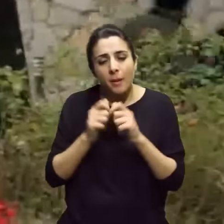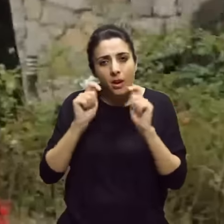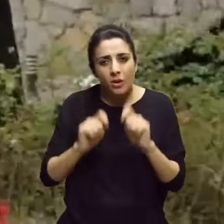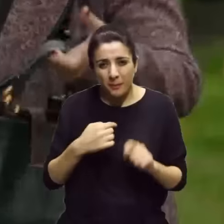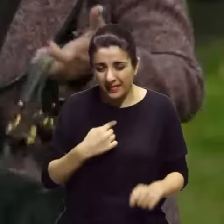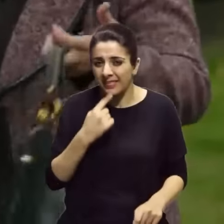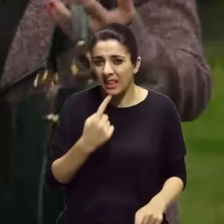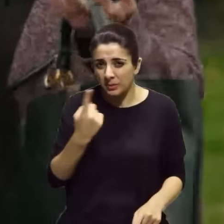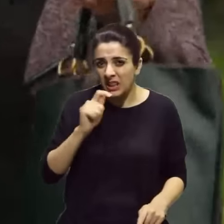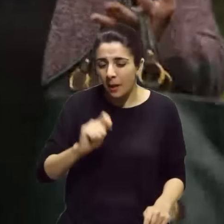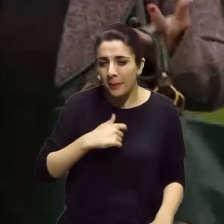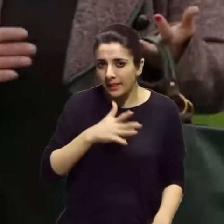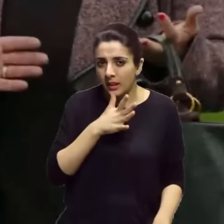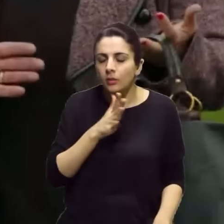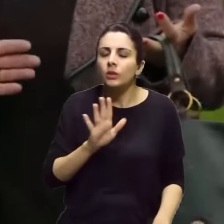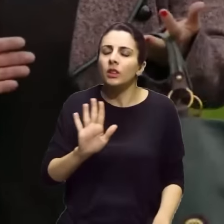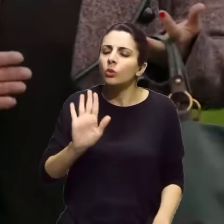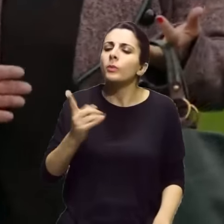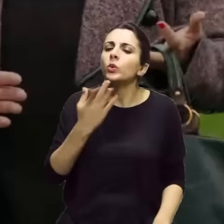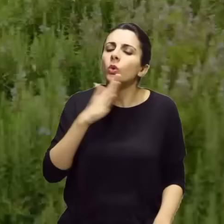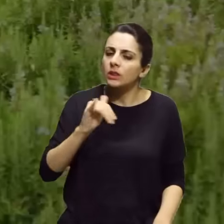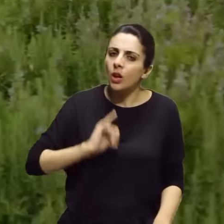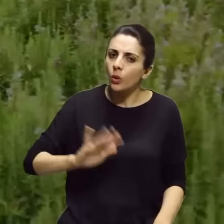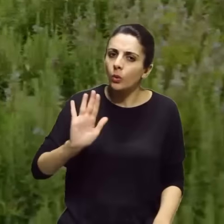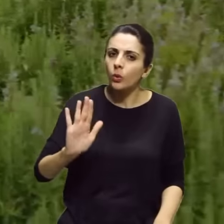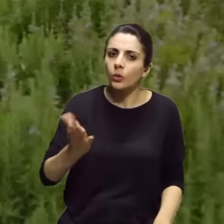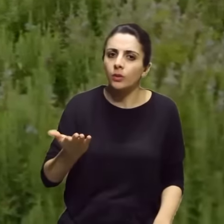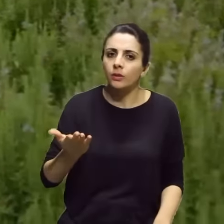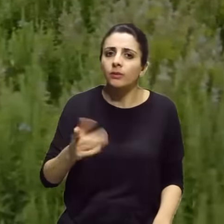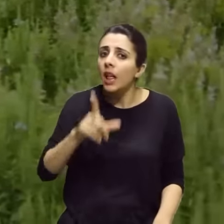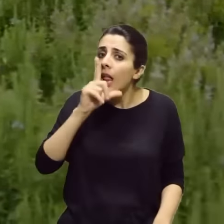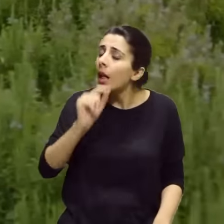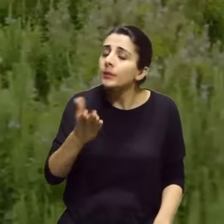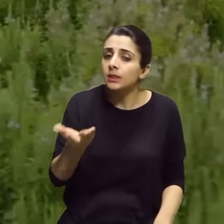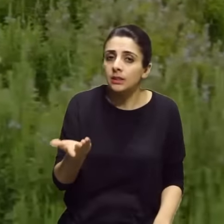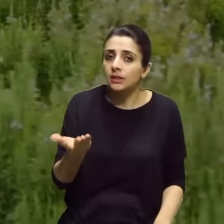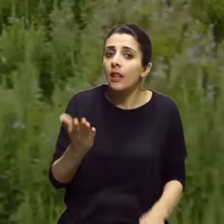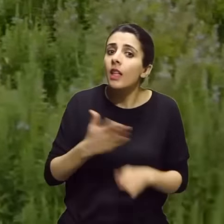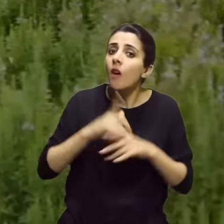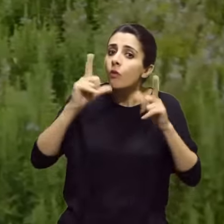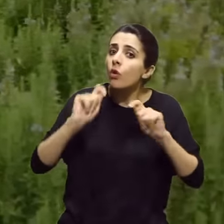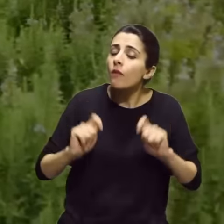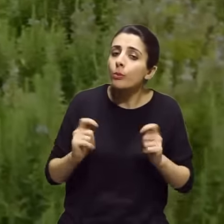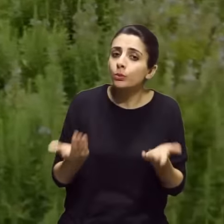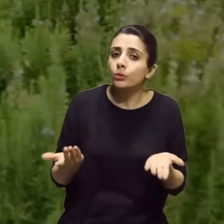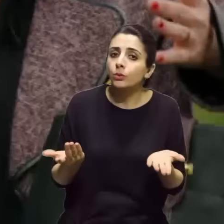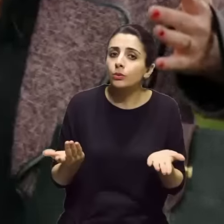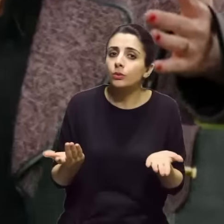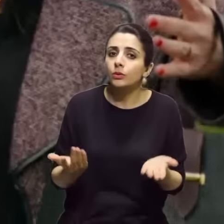Valla dedim ben sana, bir şey olacak dedim işte. Tamam dur canım, dur, bir şey olmaz, sakin ol. Kimsin sen ya? Niye bizim fotoğrafımızı çekiyorsun?